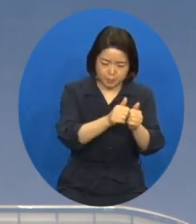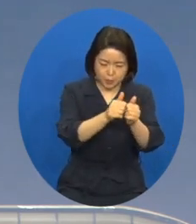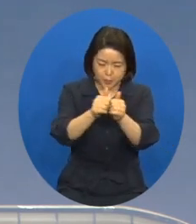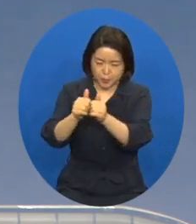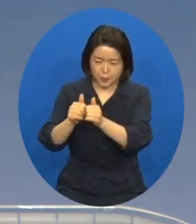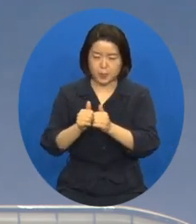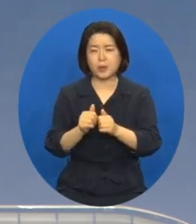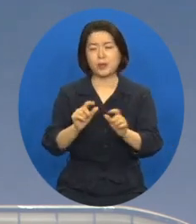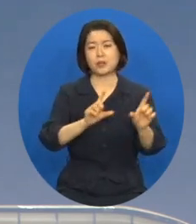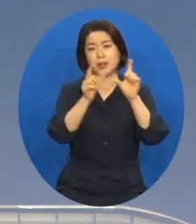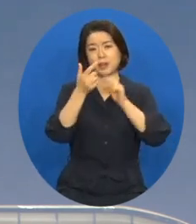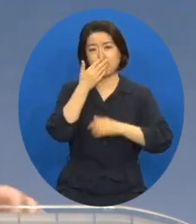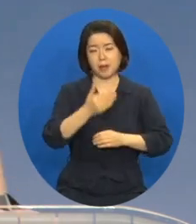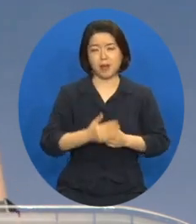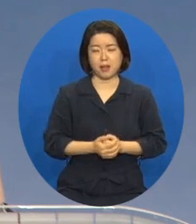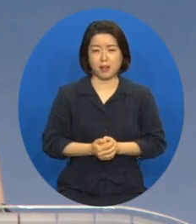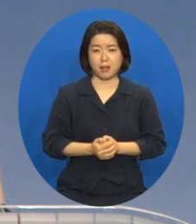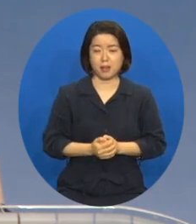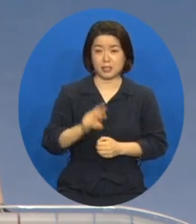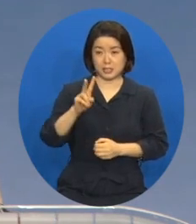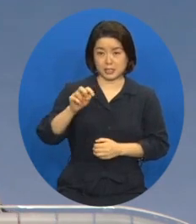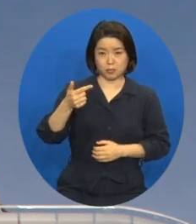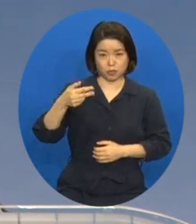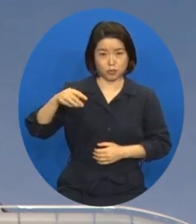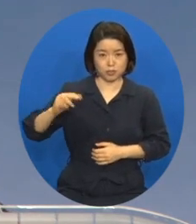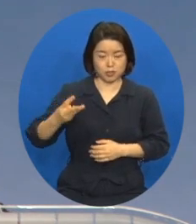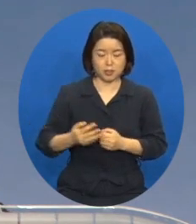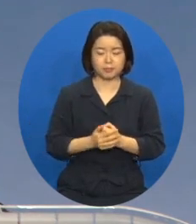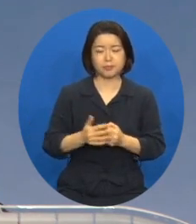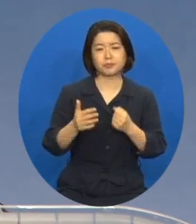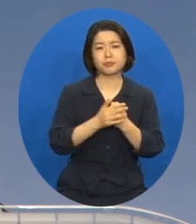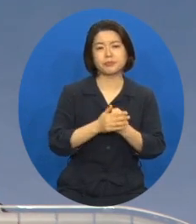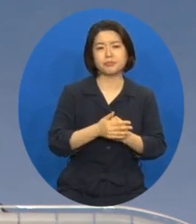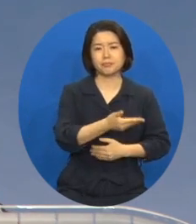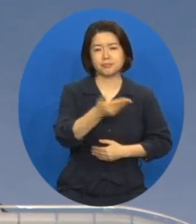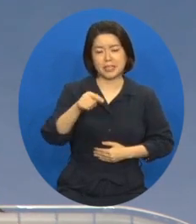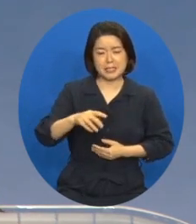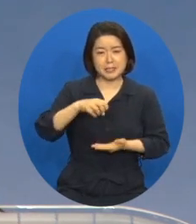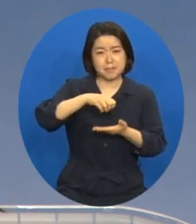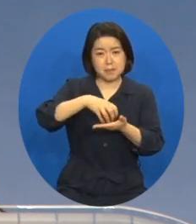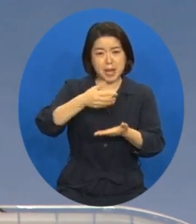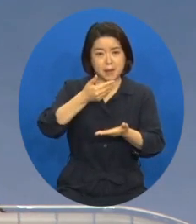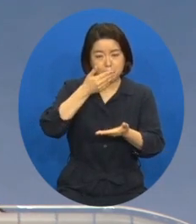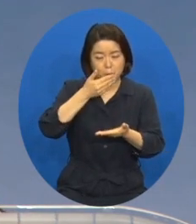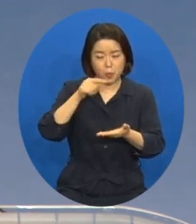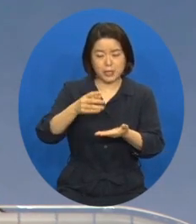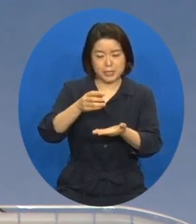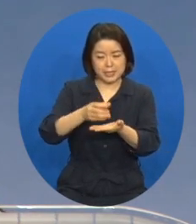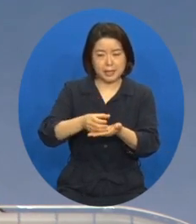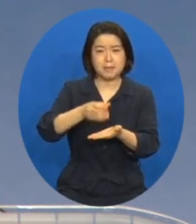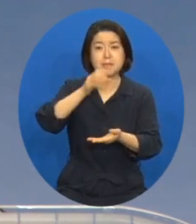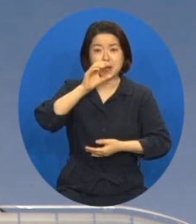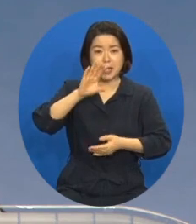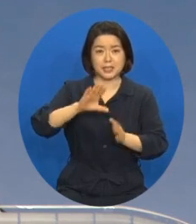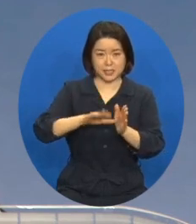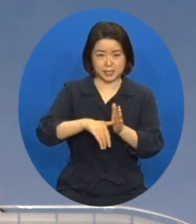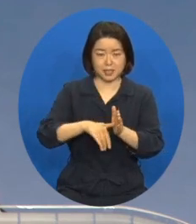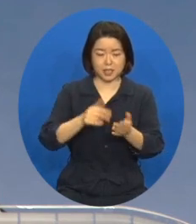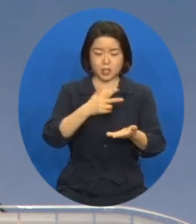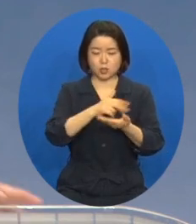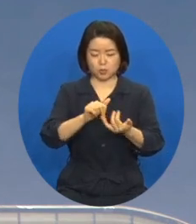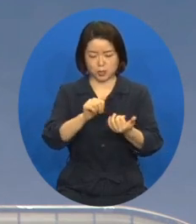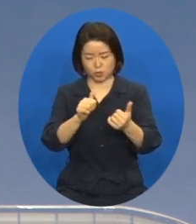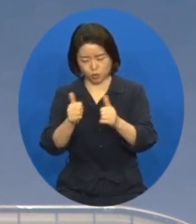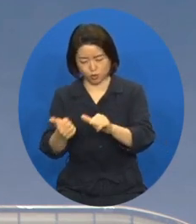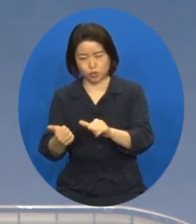사는 겁니다. 26절에 그러므로 여러분이 이 빵을 먹고 이 잔을 마실 때마다 주님의